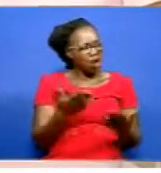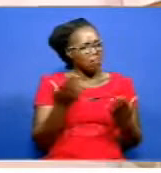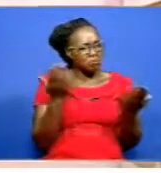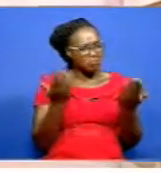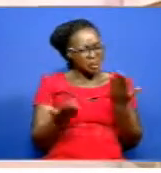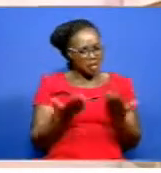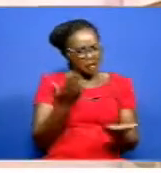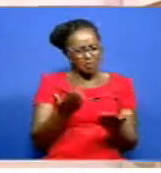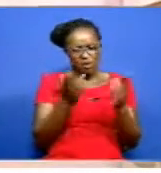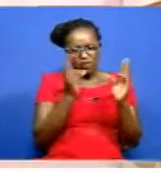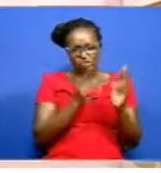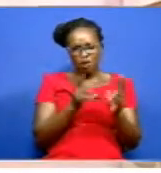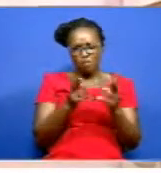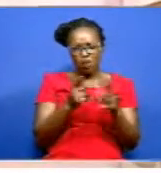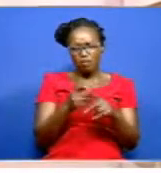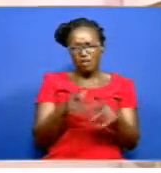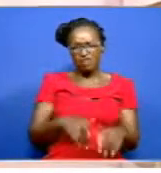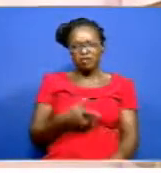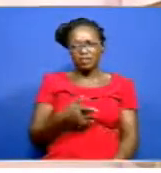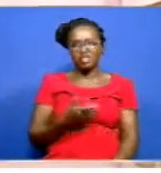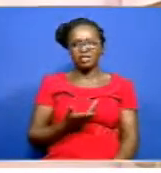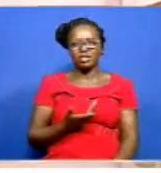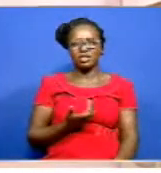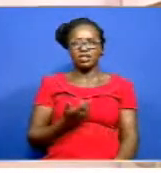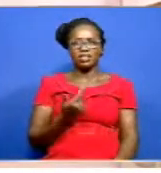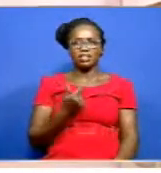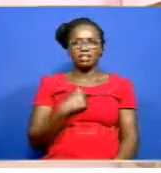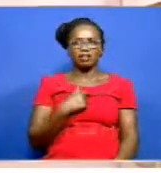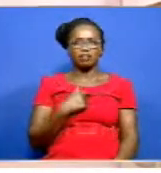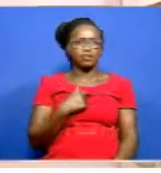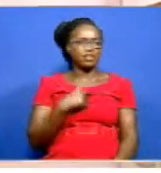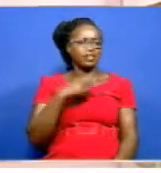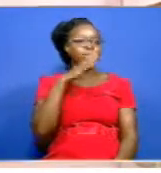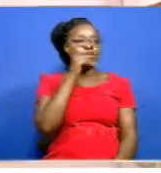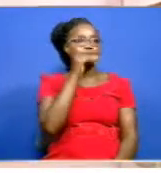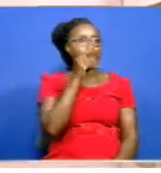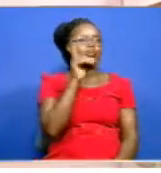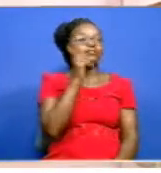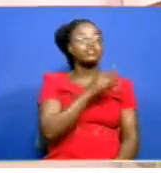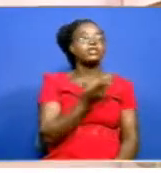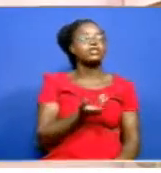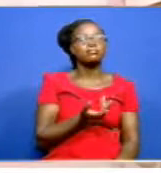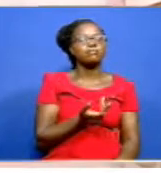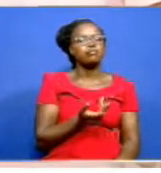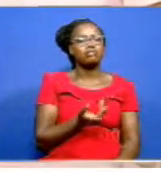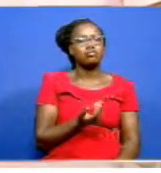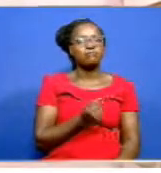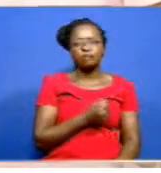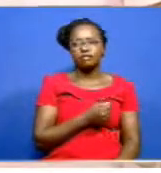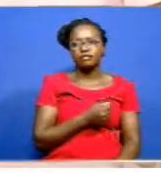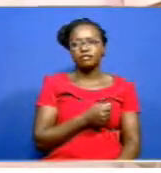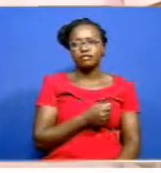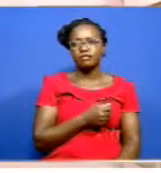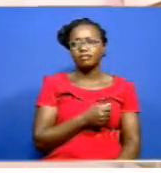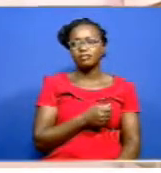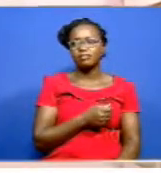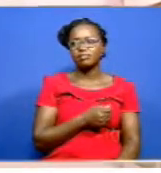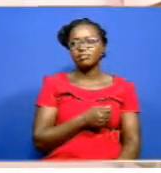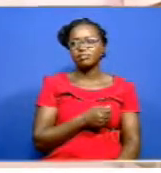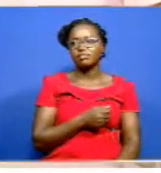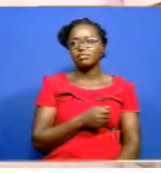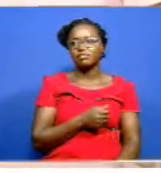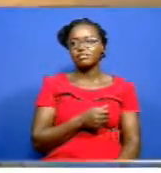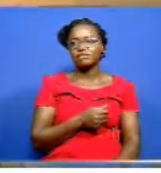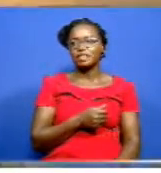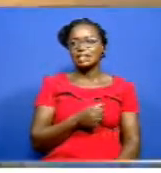tu anahisi kwani unaniona mimi tayari nishapayuko ama nishafanyika nini yani? Sasa hiyo tunaweza sema hiyo inaweza kwa